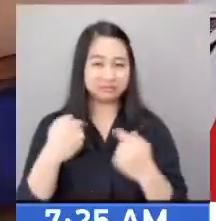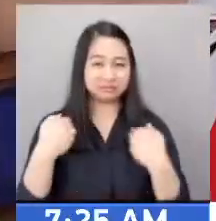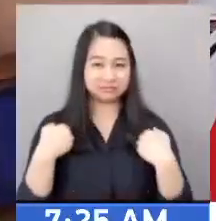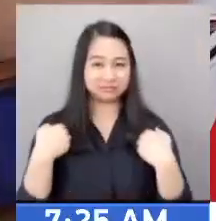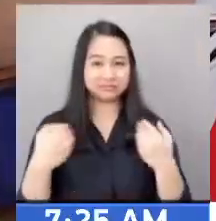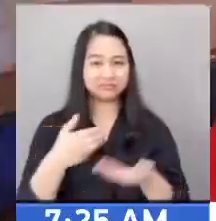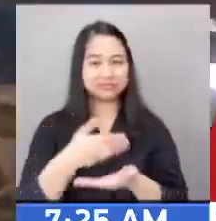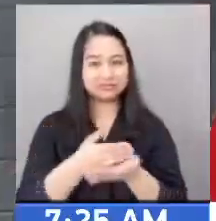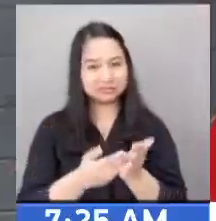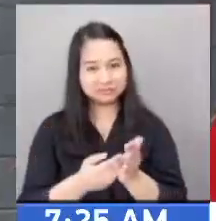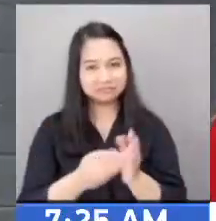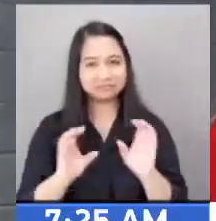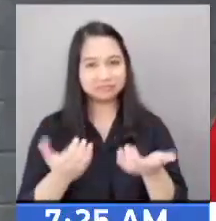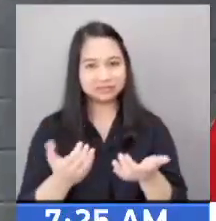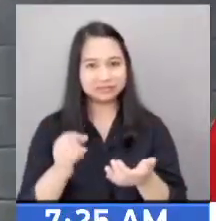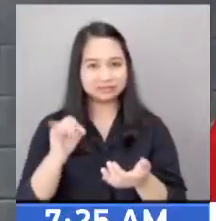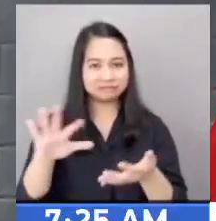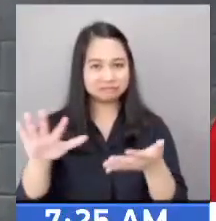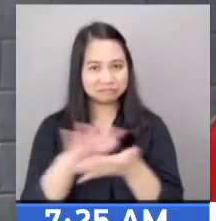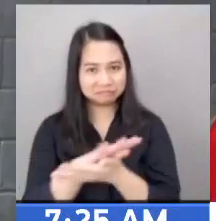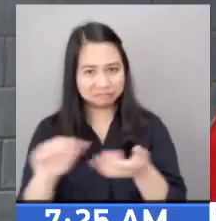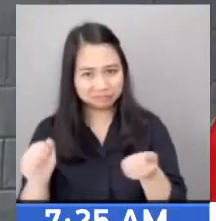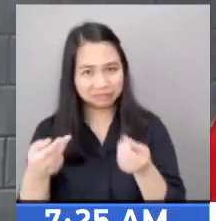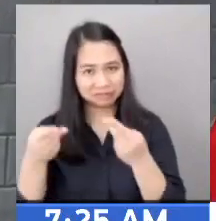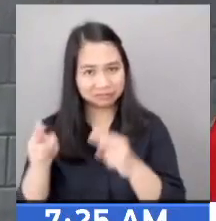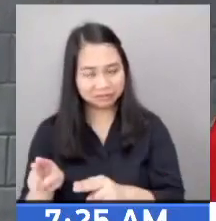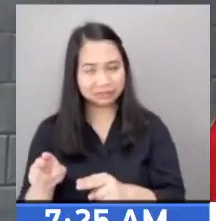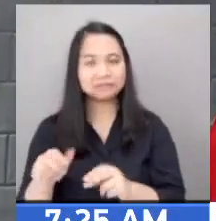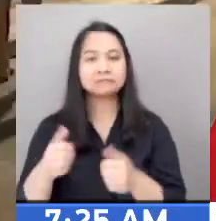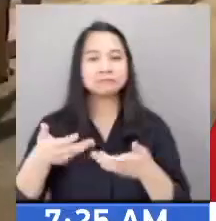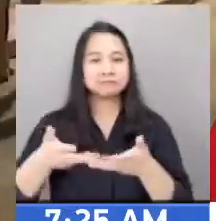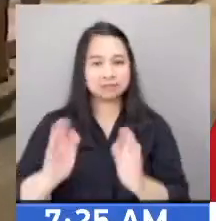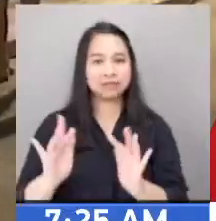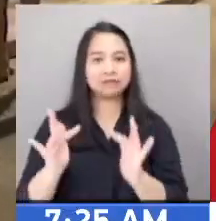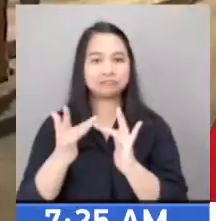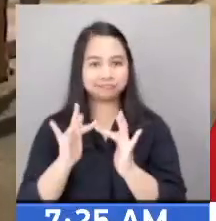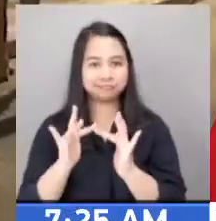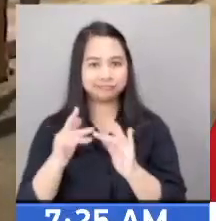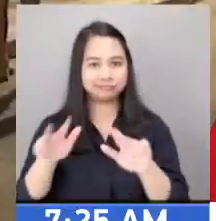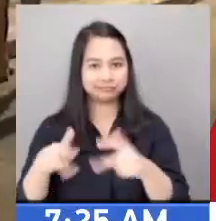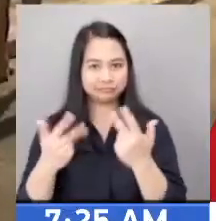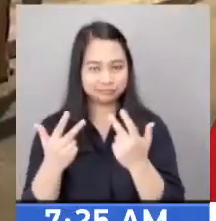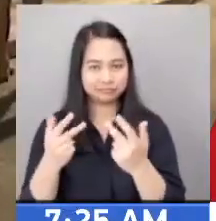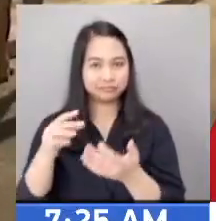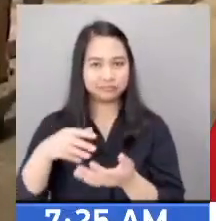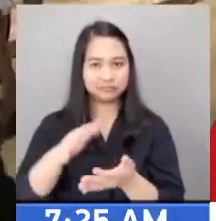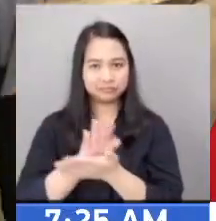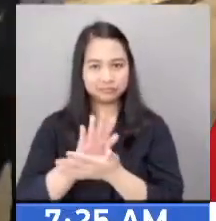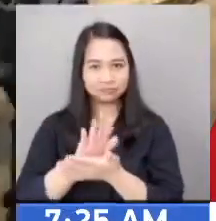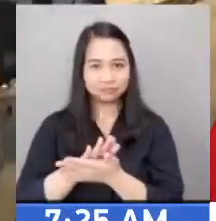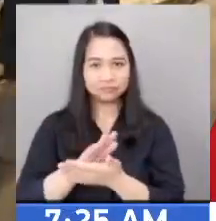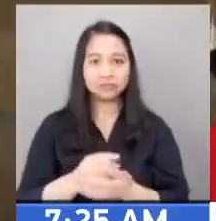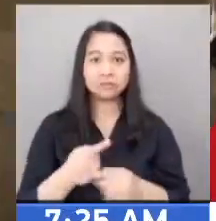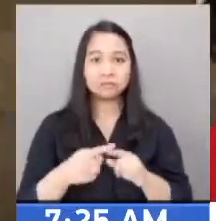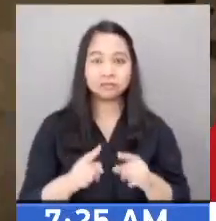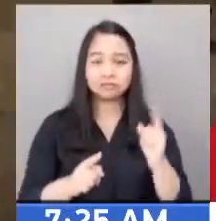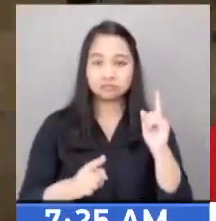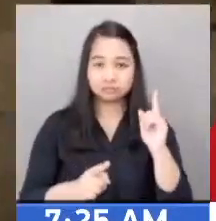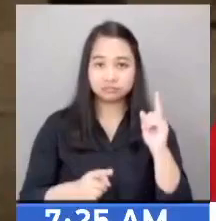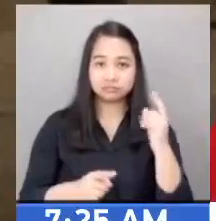dahil sa kalamidad. Sa Batasan Hills National High School na isa sa may pinakamalaking populasyon sa secondary education sa buong Quezon